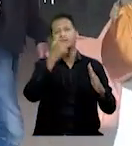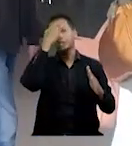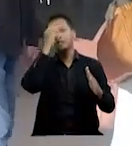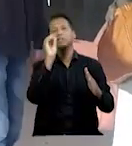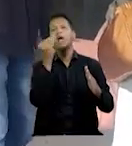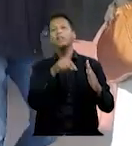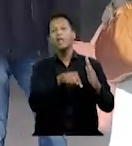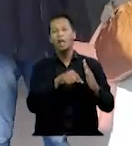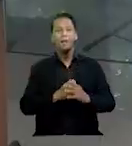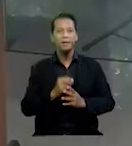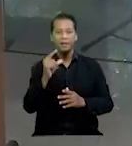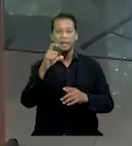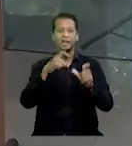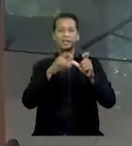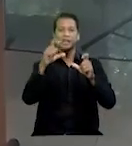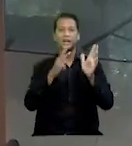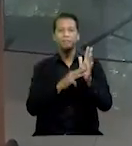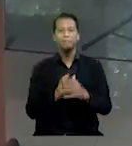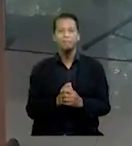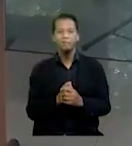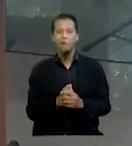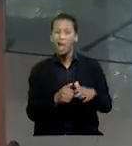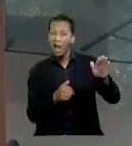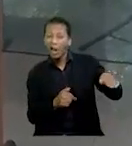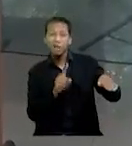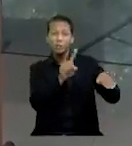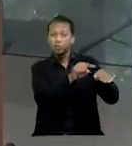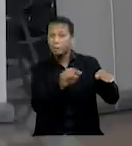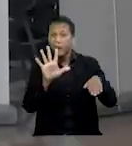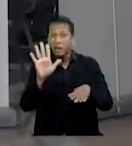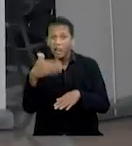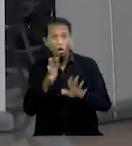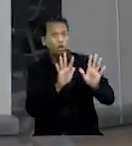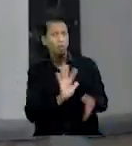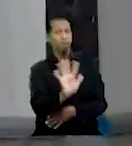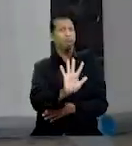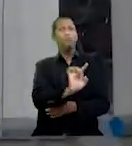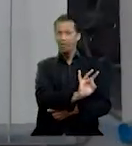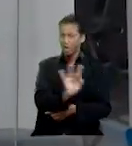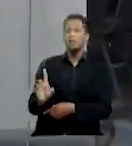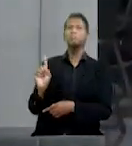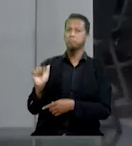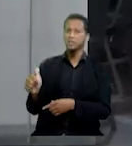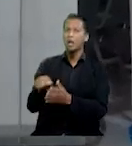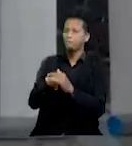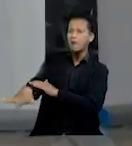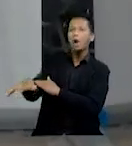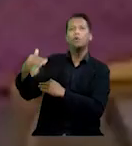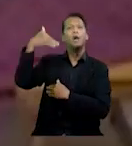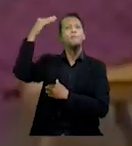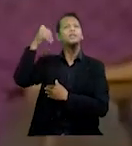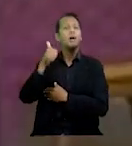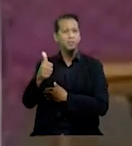Jakarta. Tak hanya mengincar anak usia 1 hingga 5 tahun, penyakit gagal ginjal akut juga mengincar